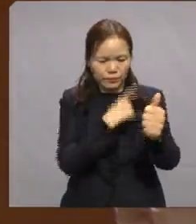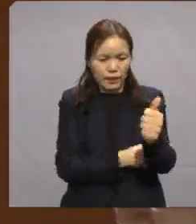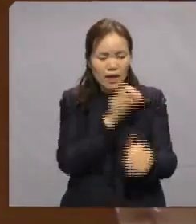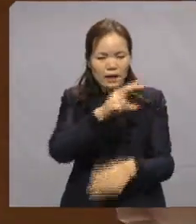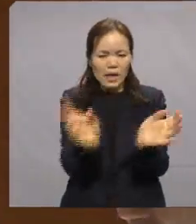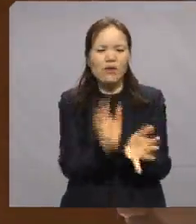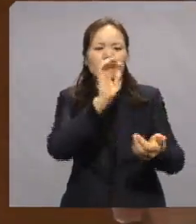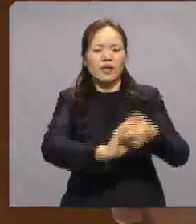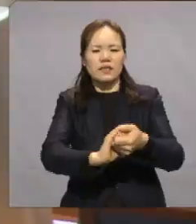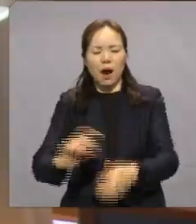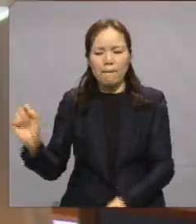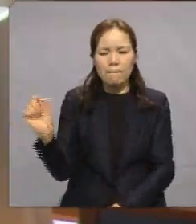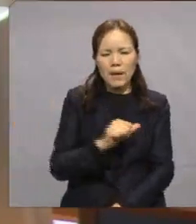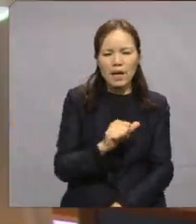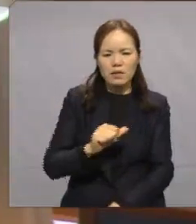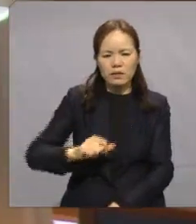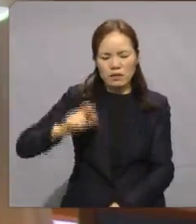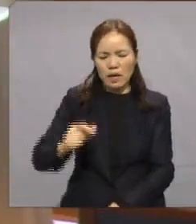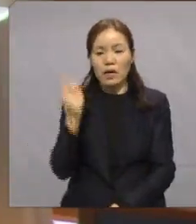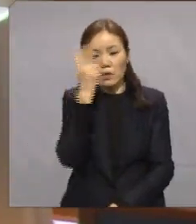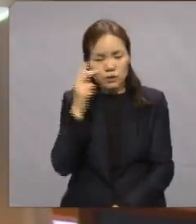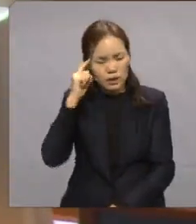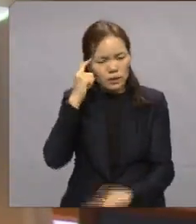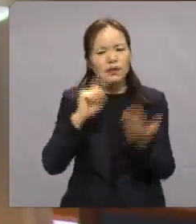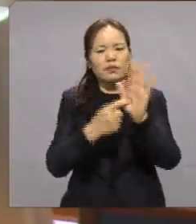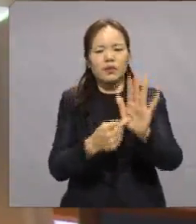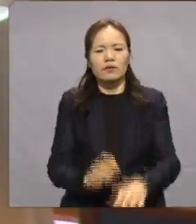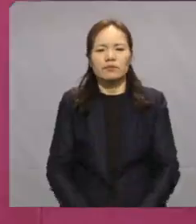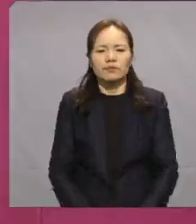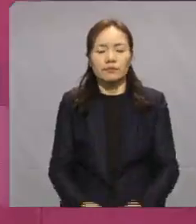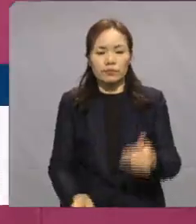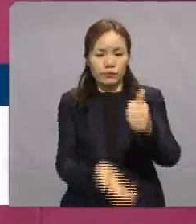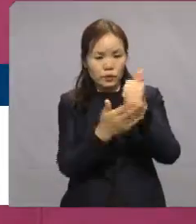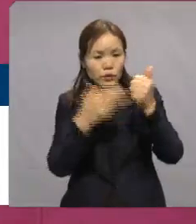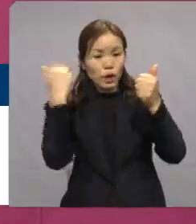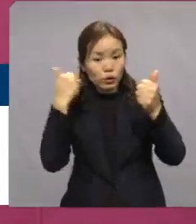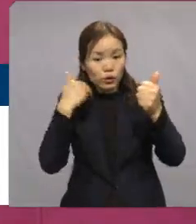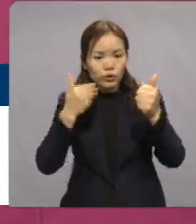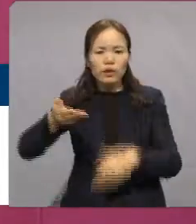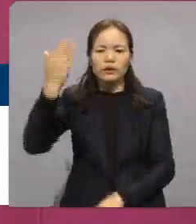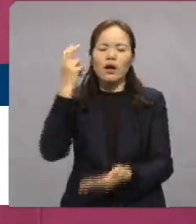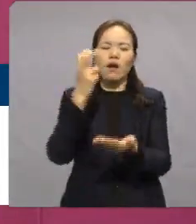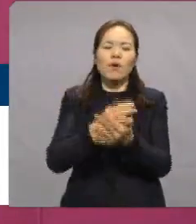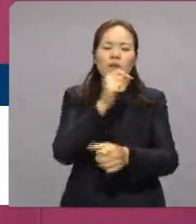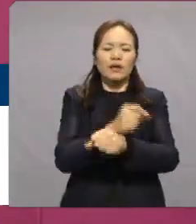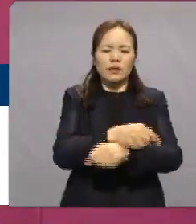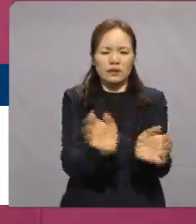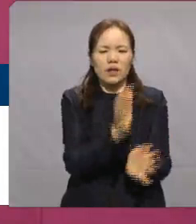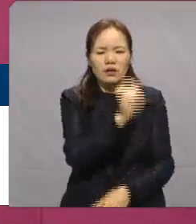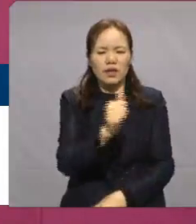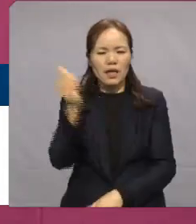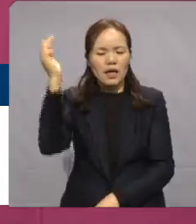한정해 신속하고 강한 수사 의지를 드러냈습니다 추천의 주체를 기존 법원행정처장